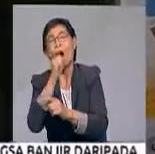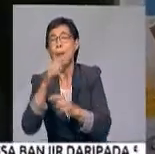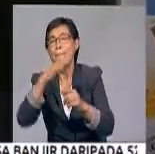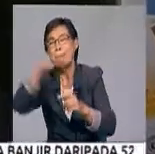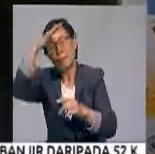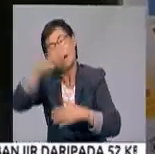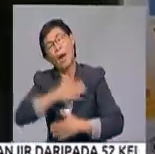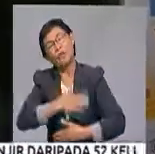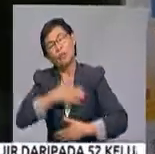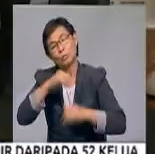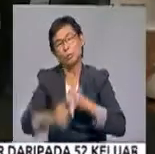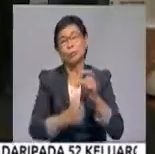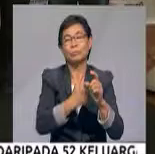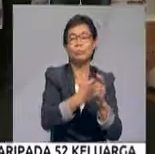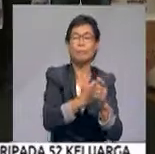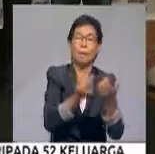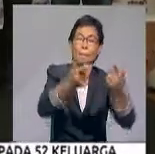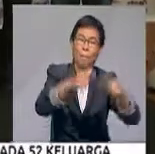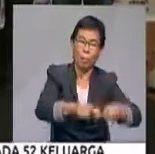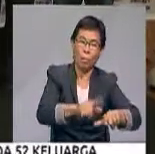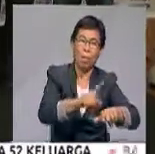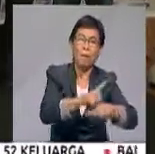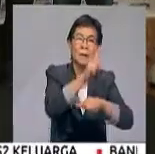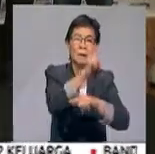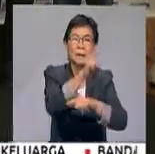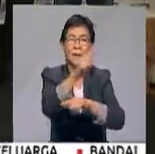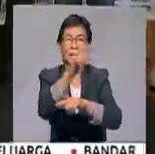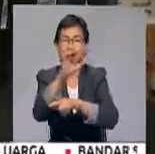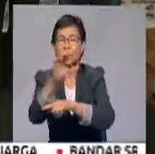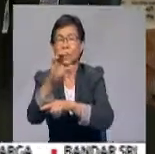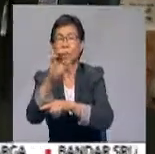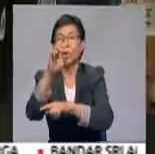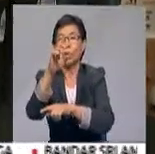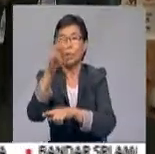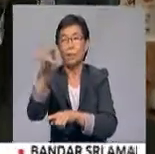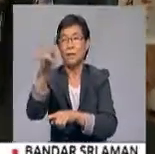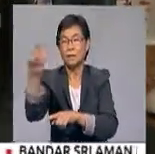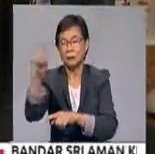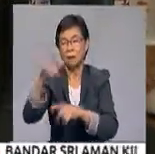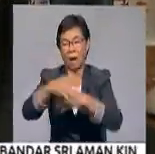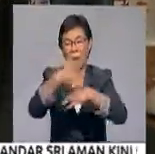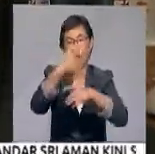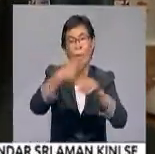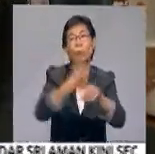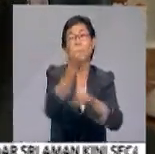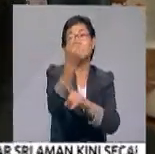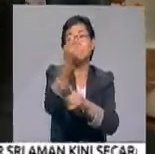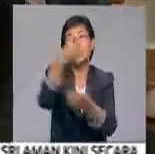Terengganu 2019 dijadual berlangsung di TTC Kuala Terengganu pada awal November ini.